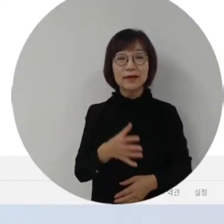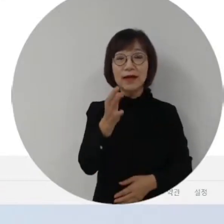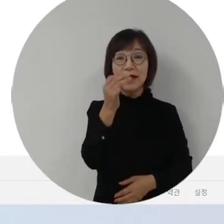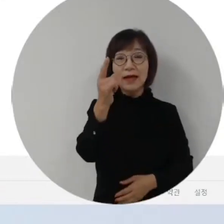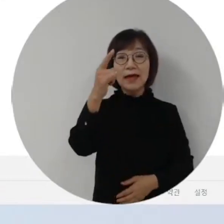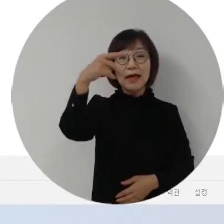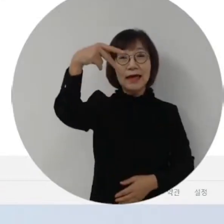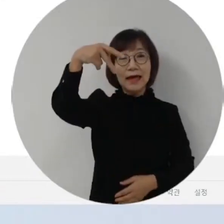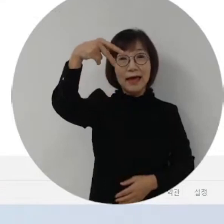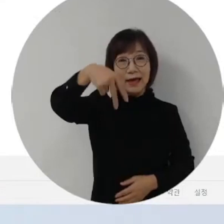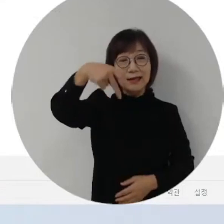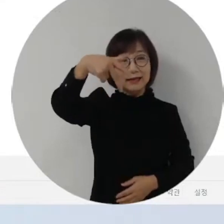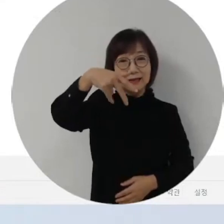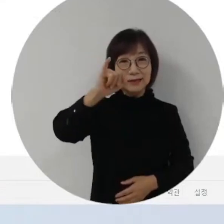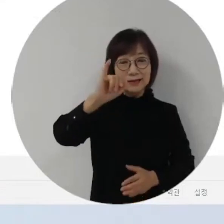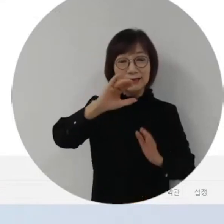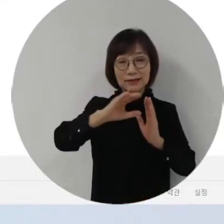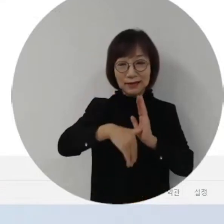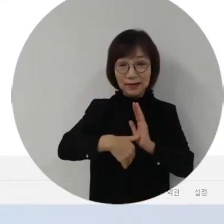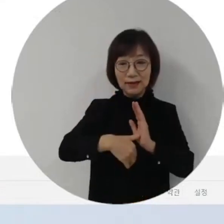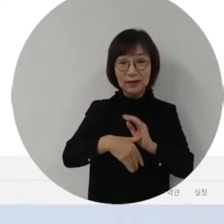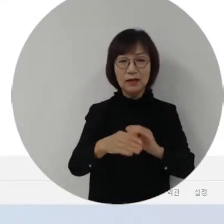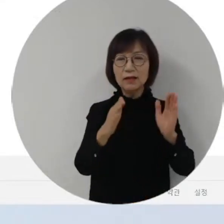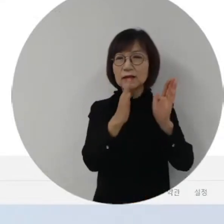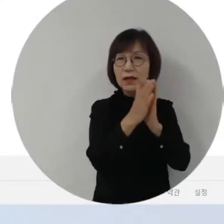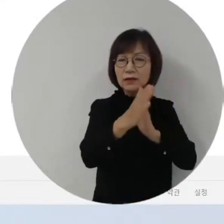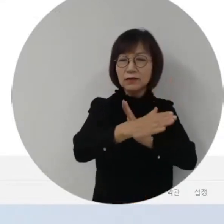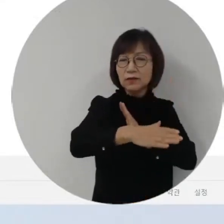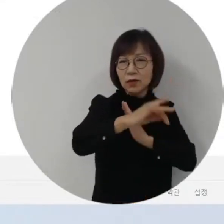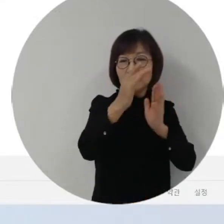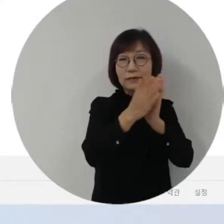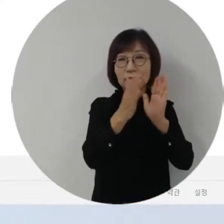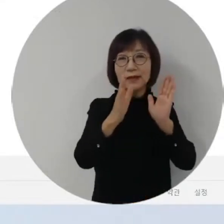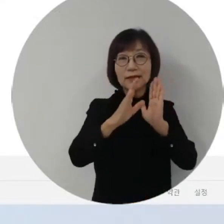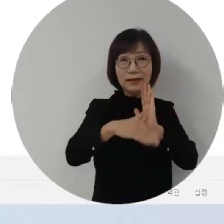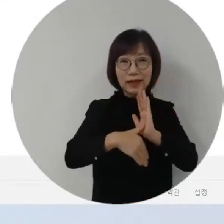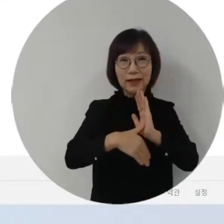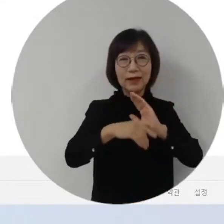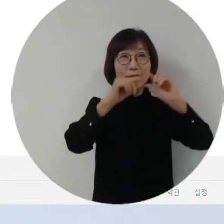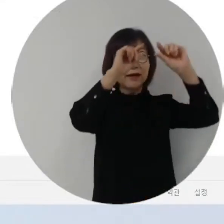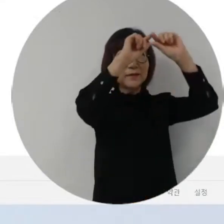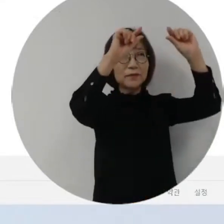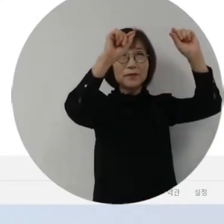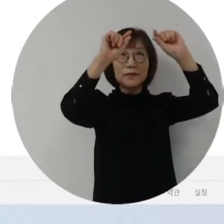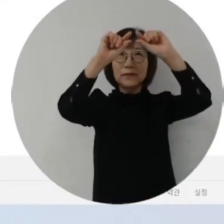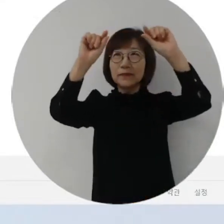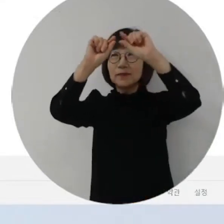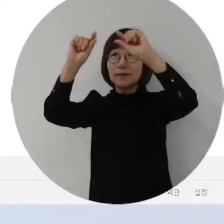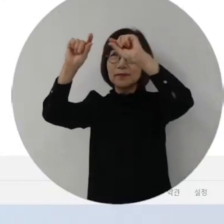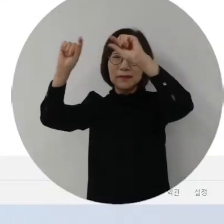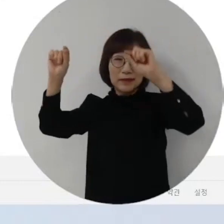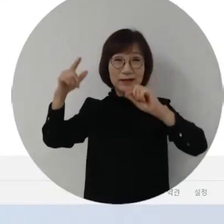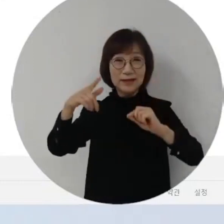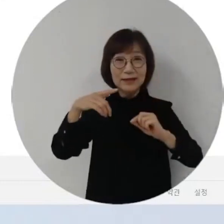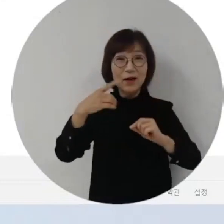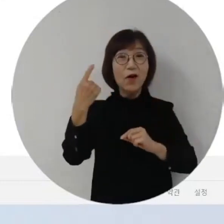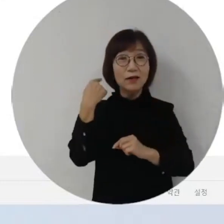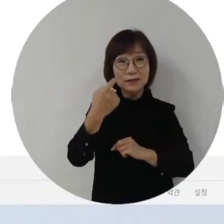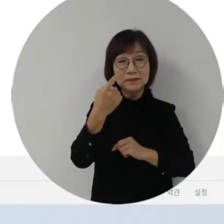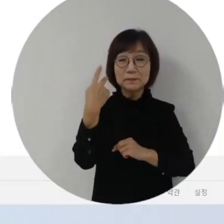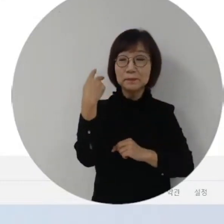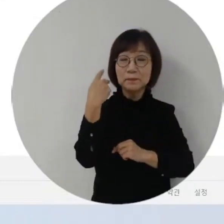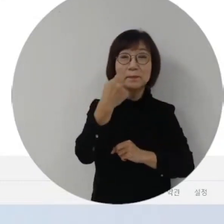했었죠. 똑같아요. 하나의 브라우저에 이런 설정을 배우면은요, 두 번째는 어렵지